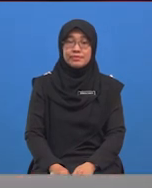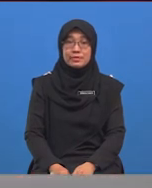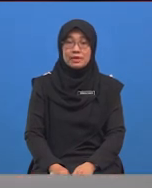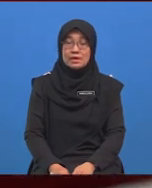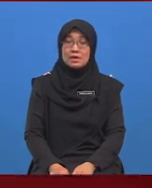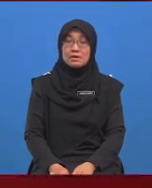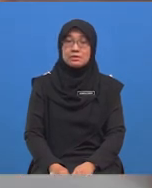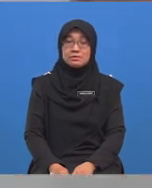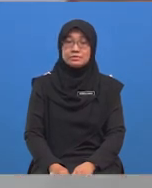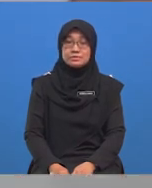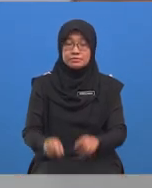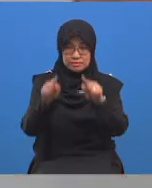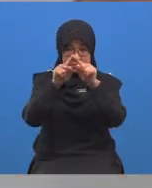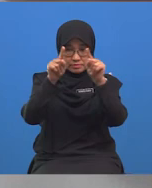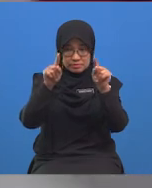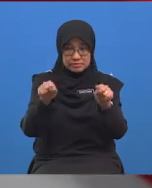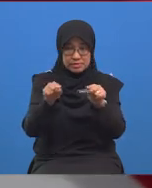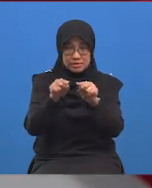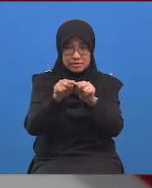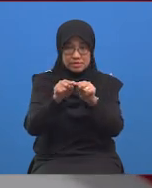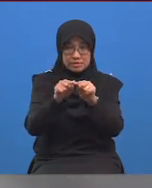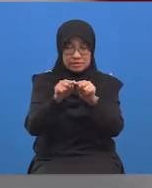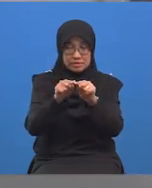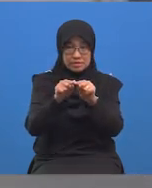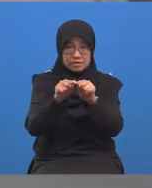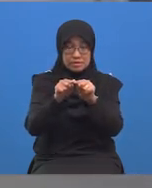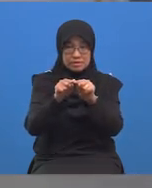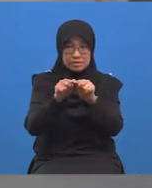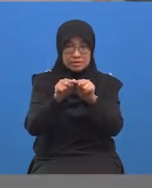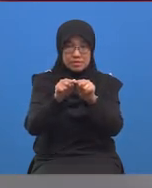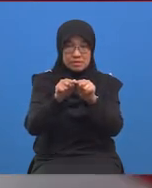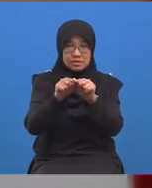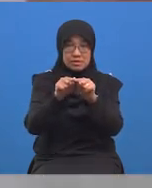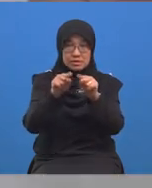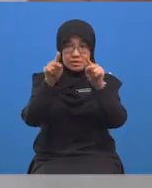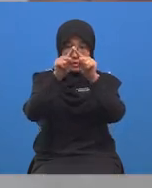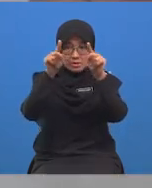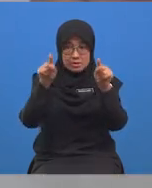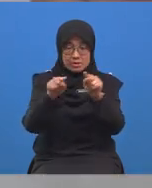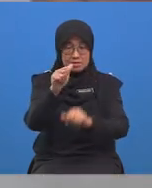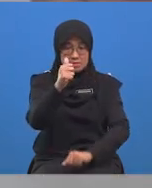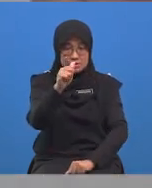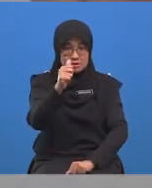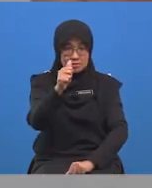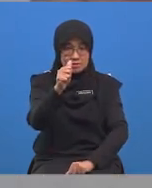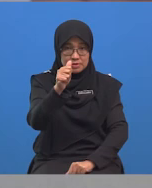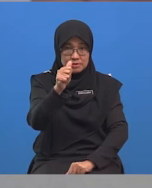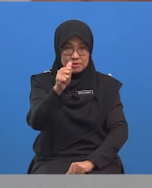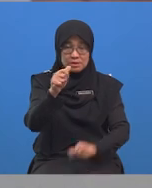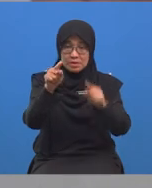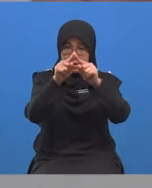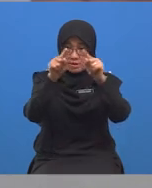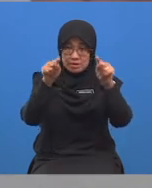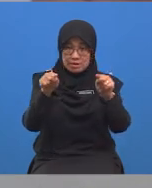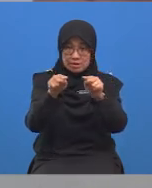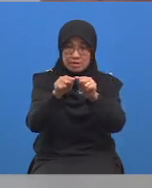Ini adalah petak 100. Ini pula adalah petak 10. Dan ini